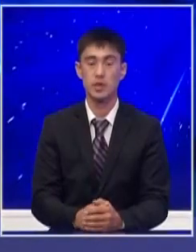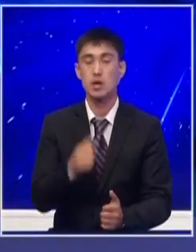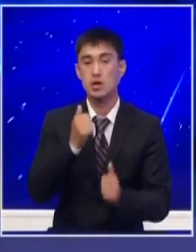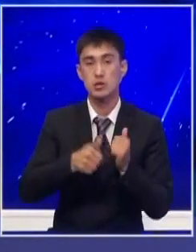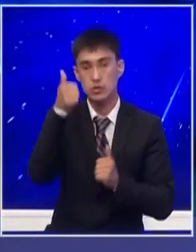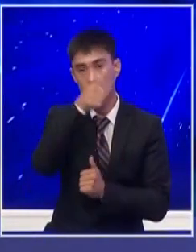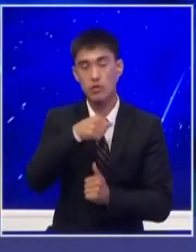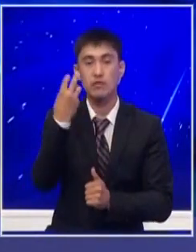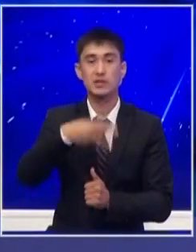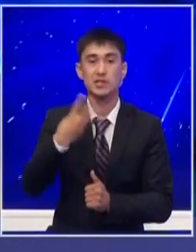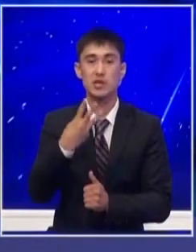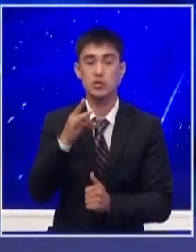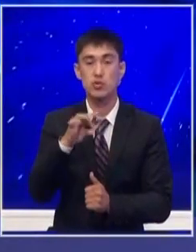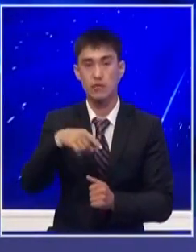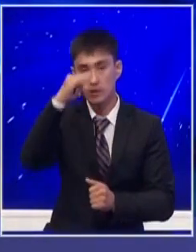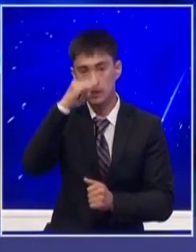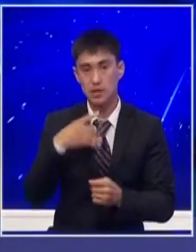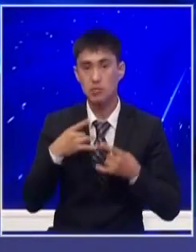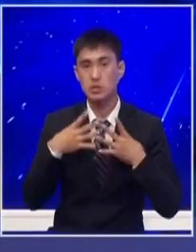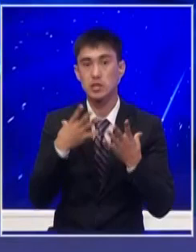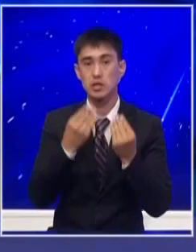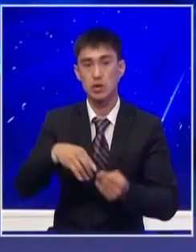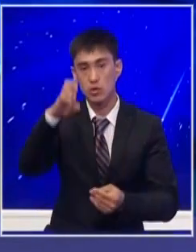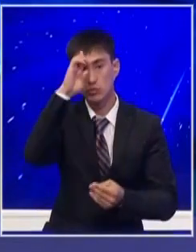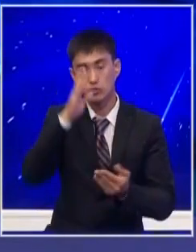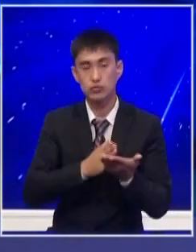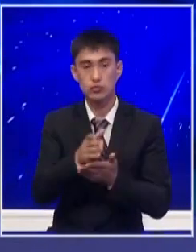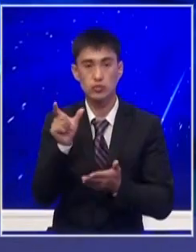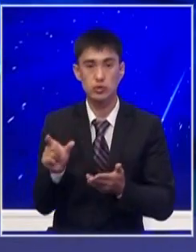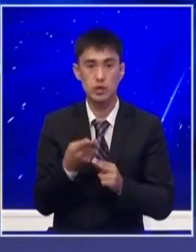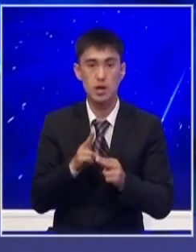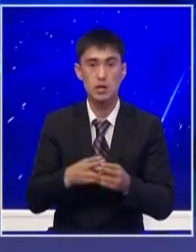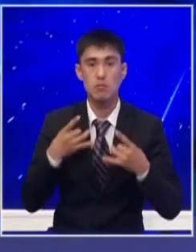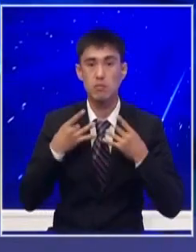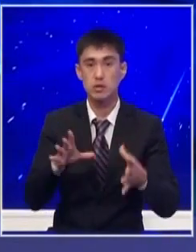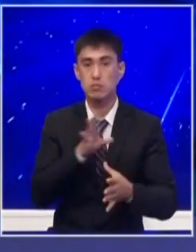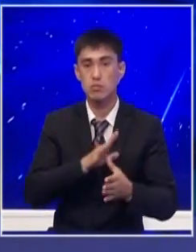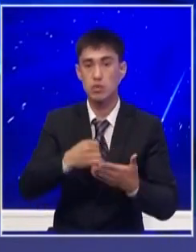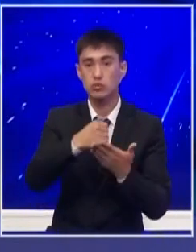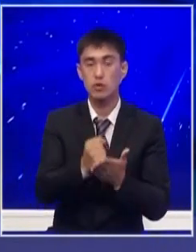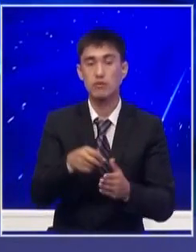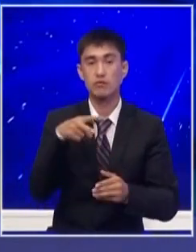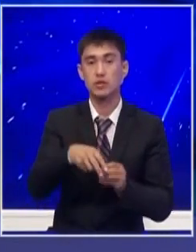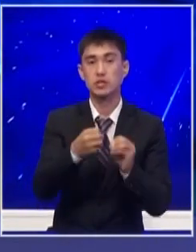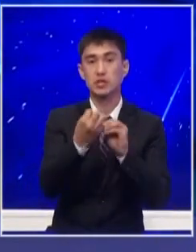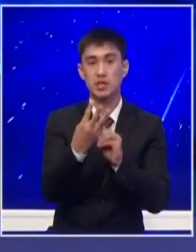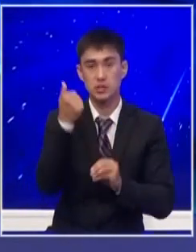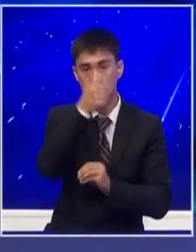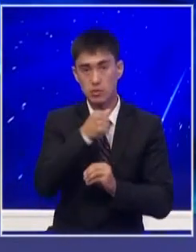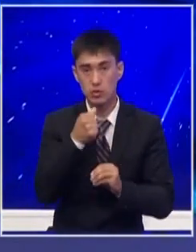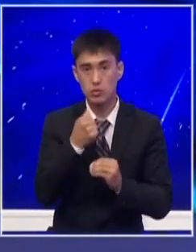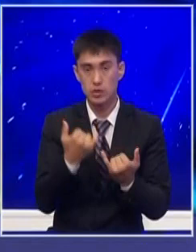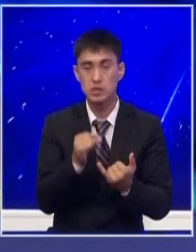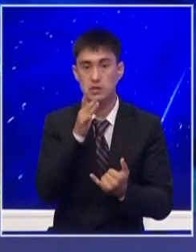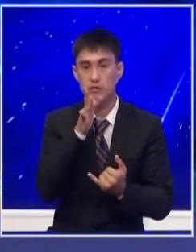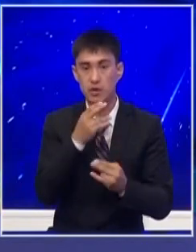Ежегодно 23 июня в Казахстане отмечается День государственных служащих. Этот праздник был учрежден в 2013 году.